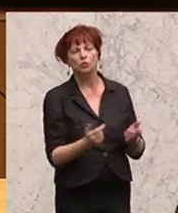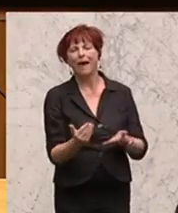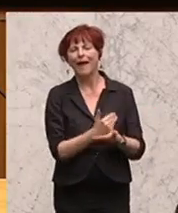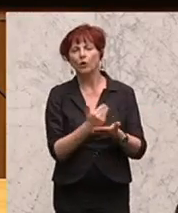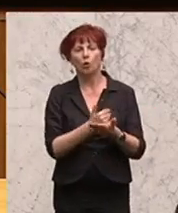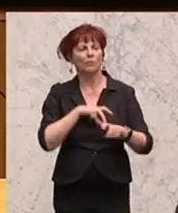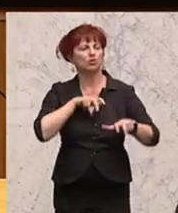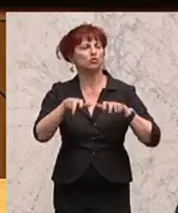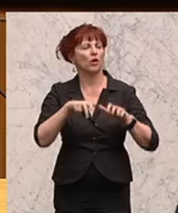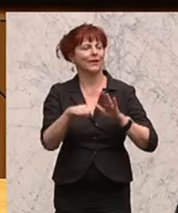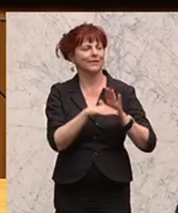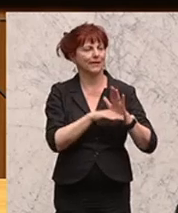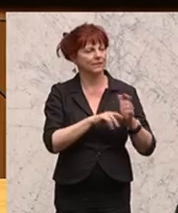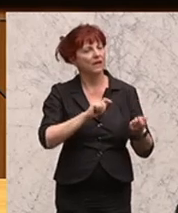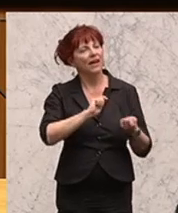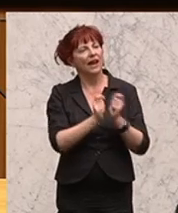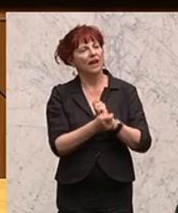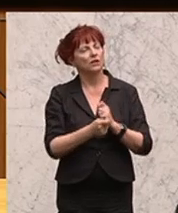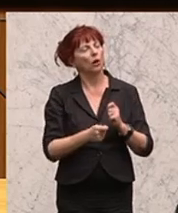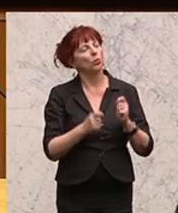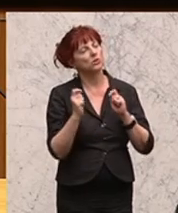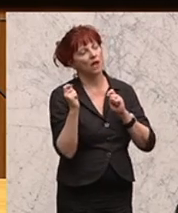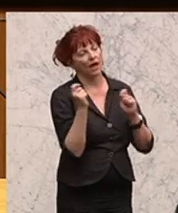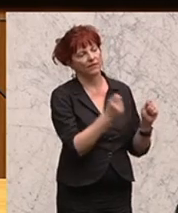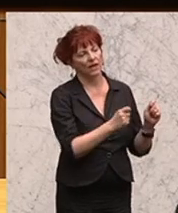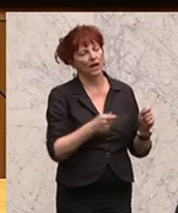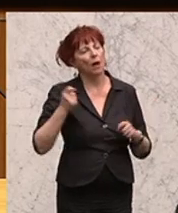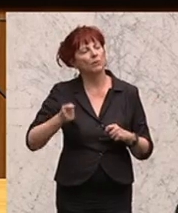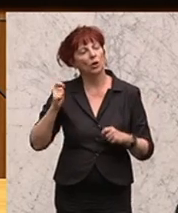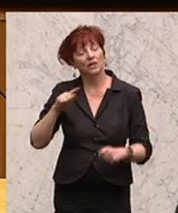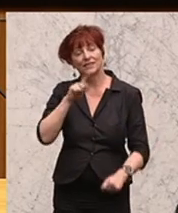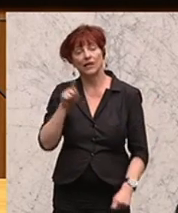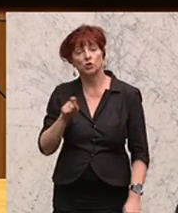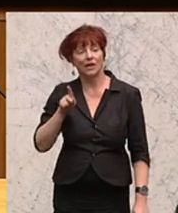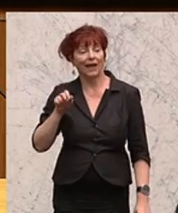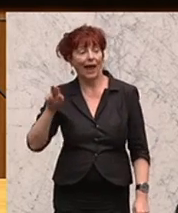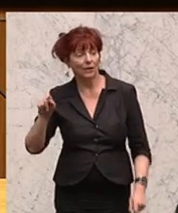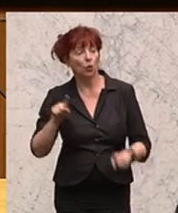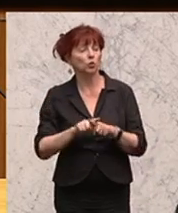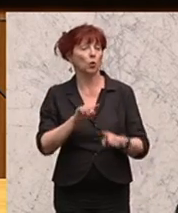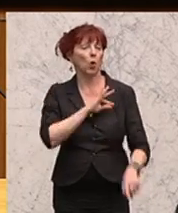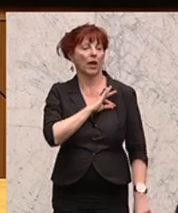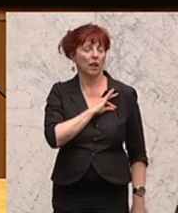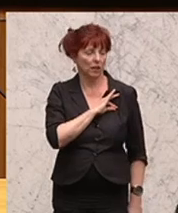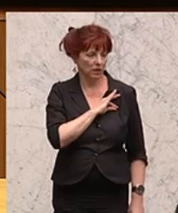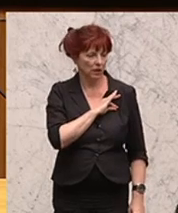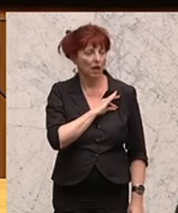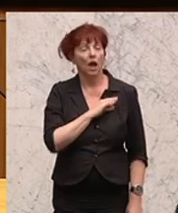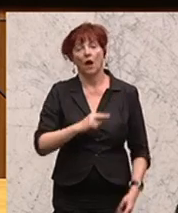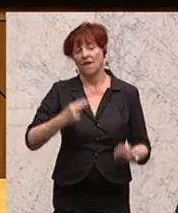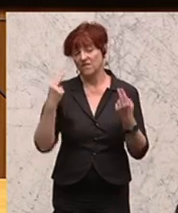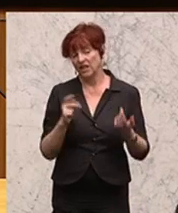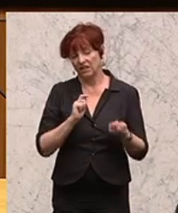einbringen. Abänderungsantrag von den Abgeordneten Zagustelski, Greiner, Kolleginnen und Kollegen, die